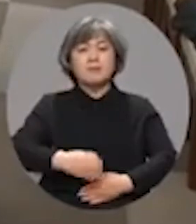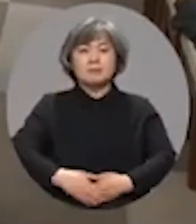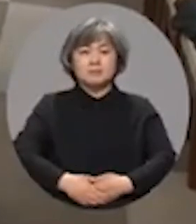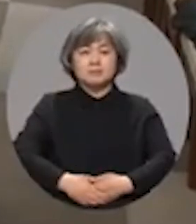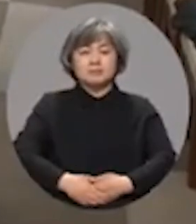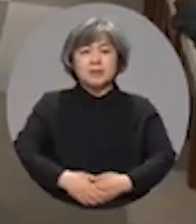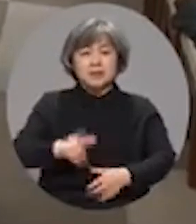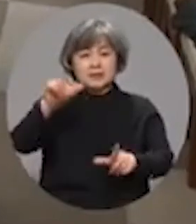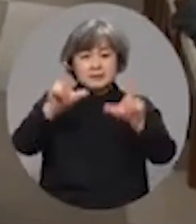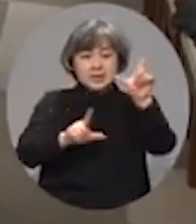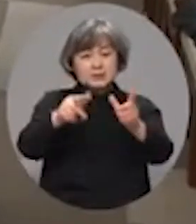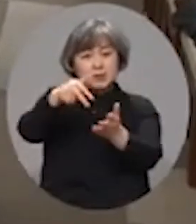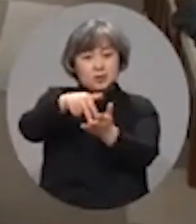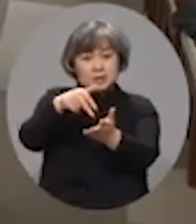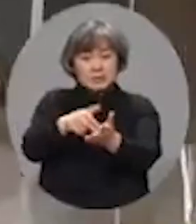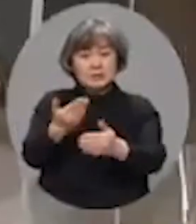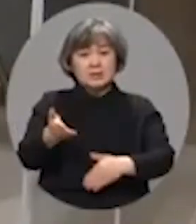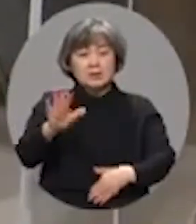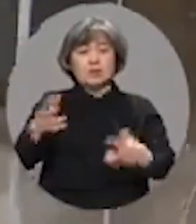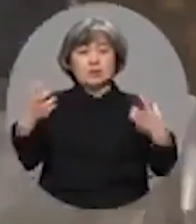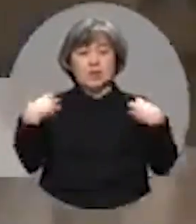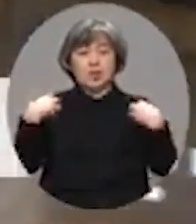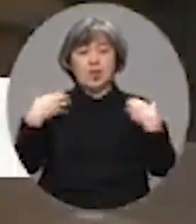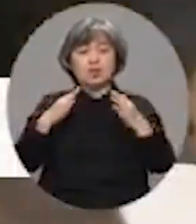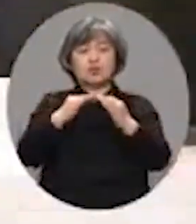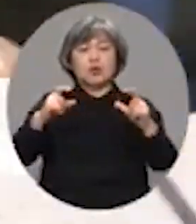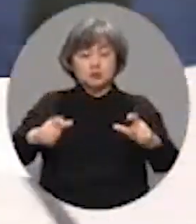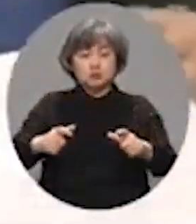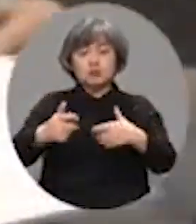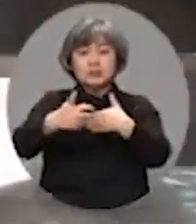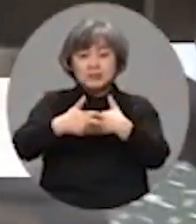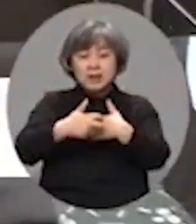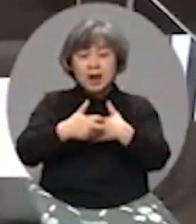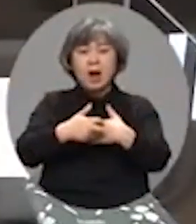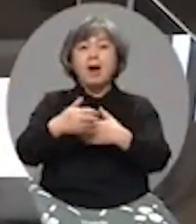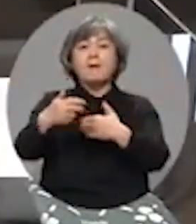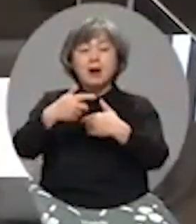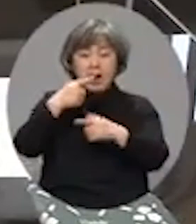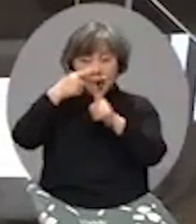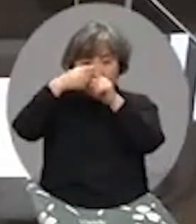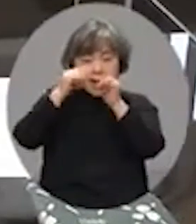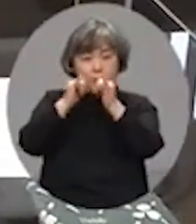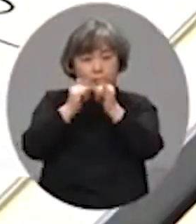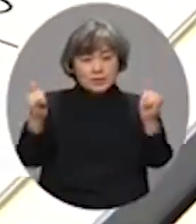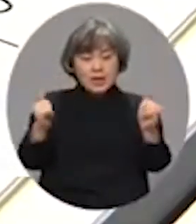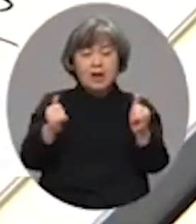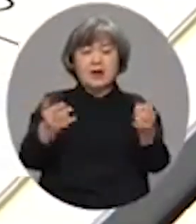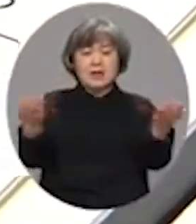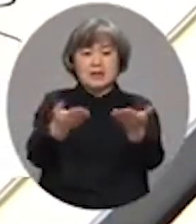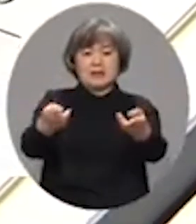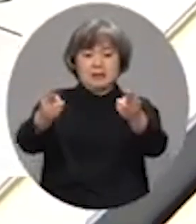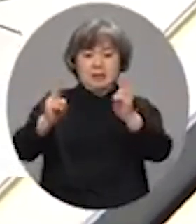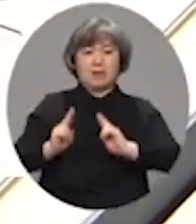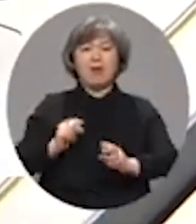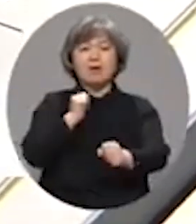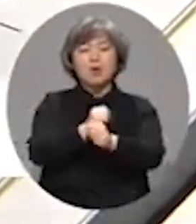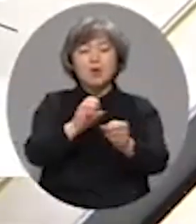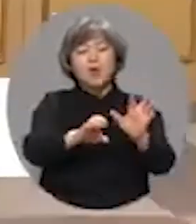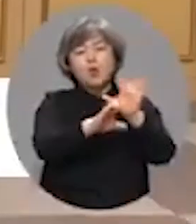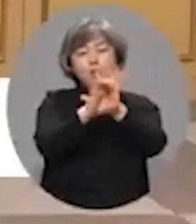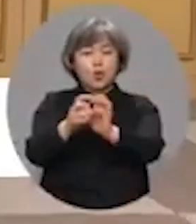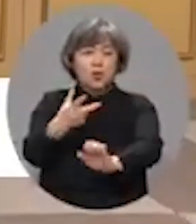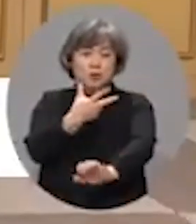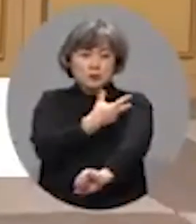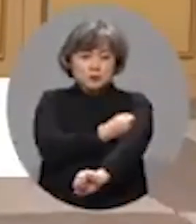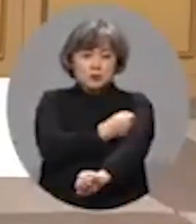사정이 이렇다보니 도와 전북 의사회 병원 회화가 노 사회가 업무협약을 맺고 콜론 알고 백신